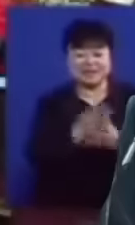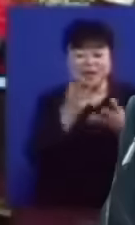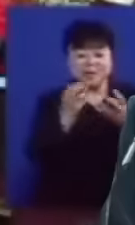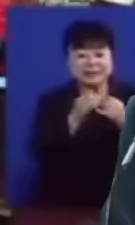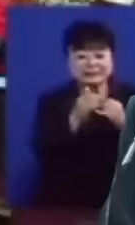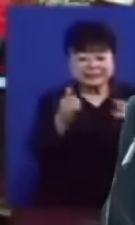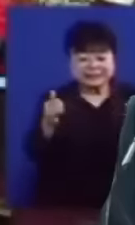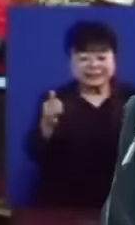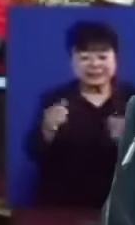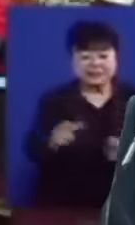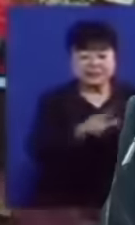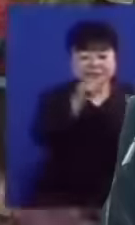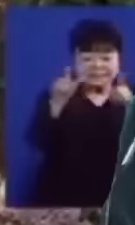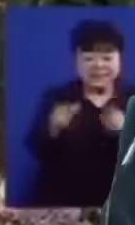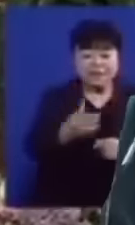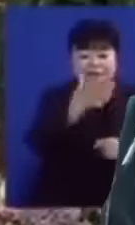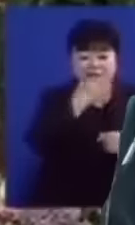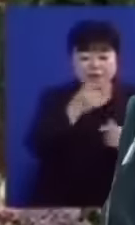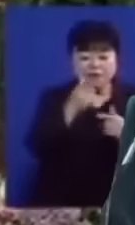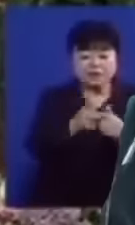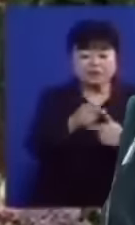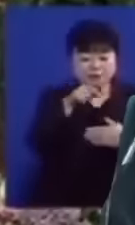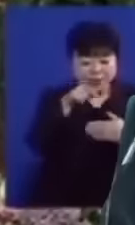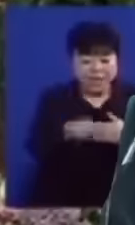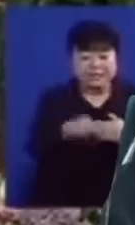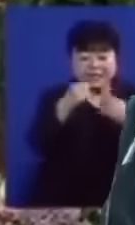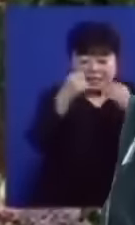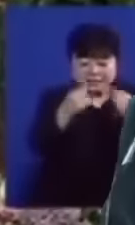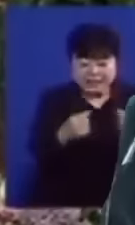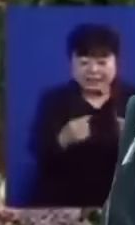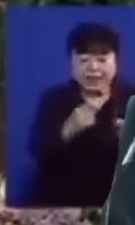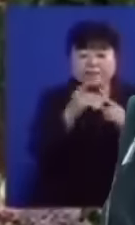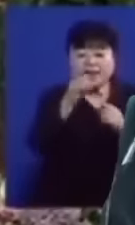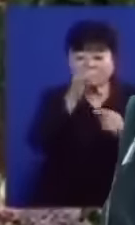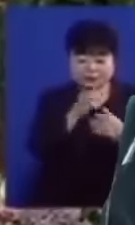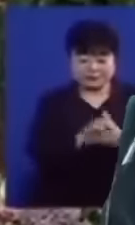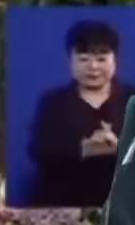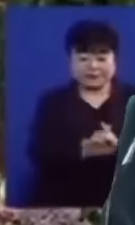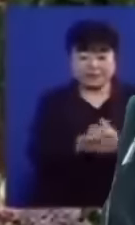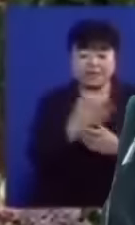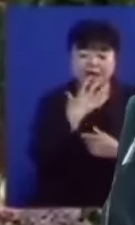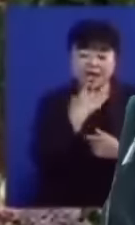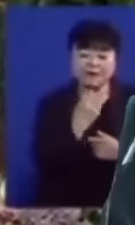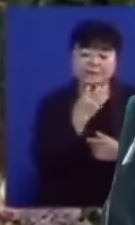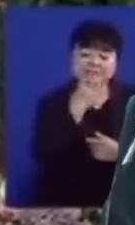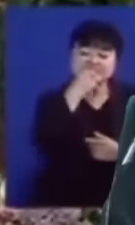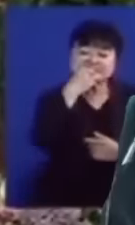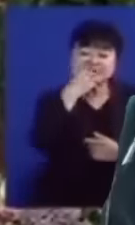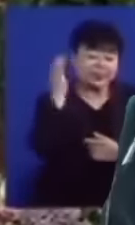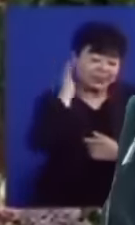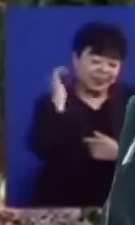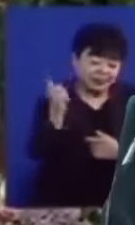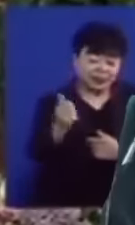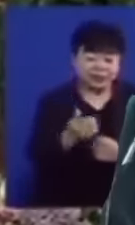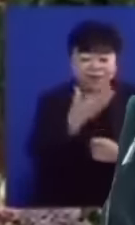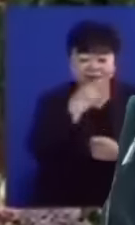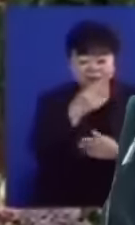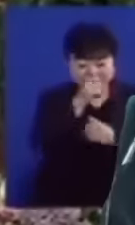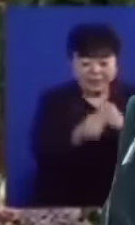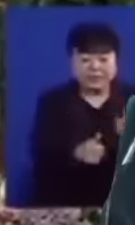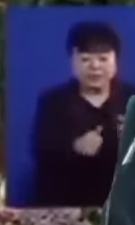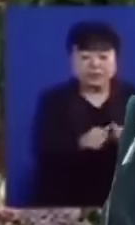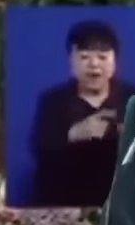많은 사람들이 삶의 행복은 예수님 안에서 사는 것이라고 말하고 있습니다. 아브라함 링컨은 행복이란 우리가